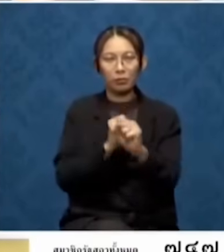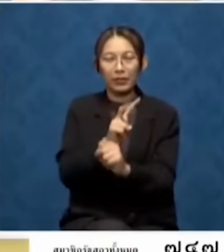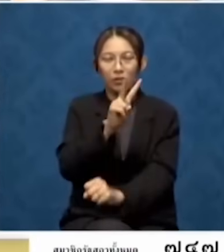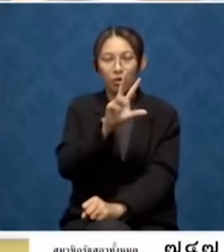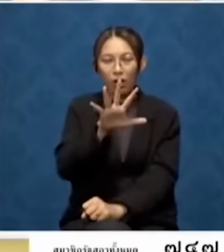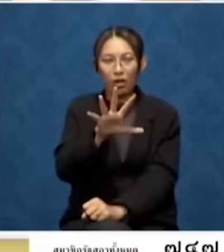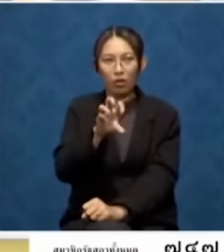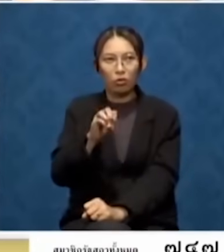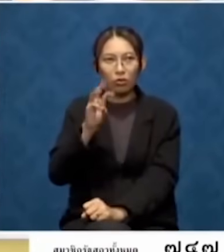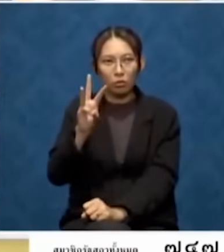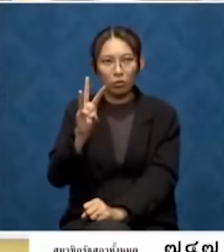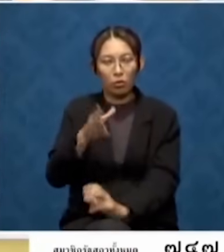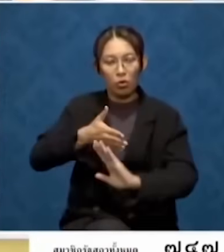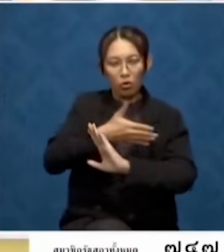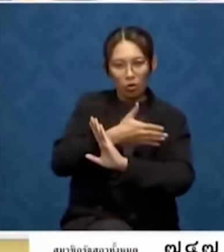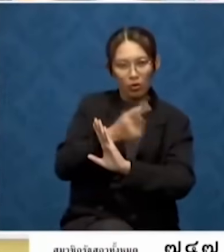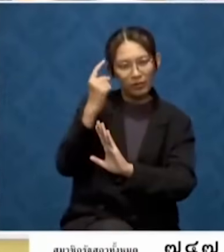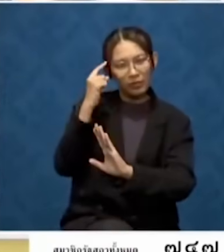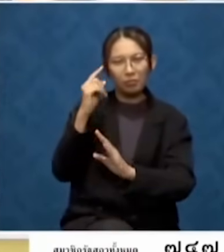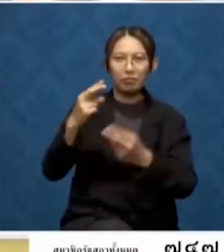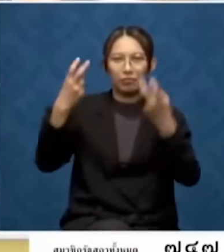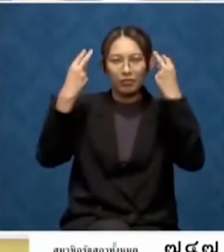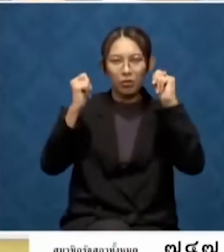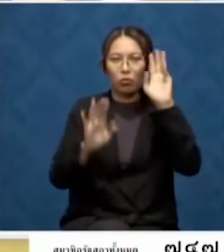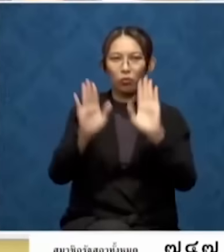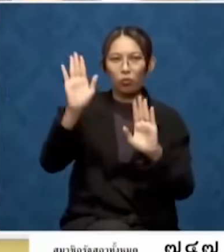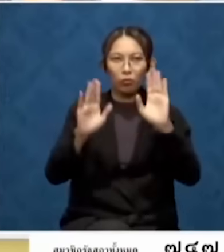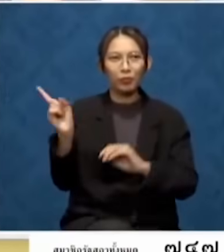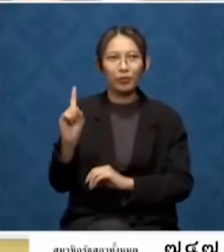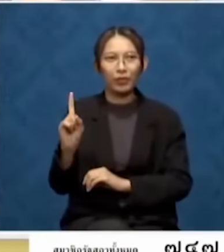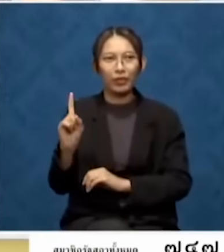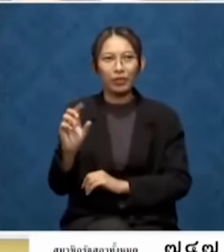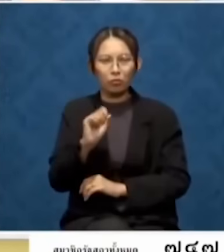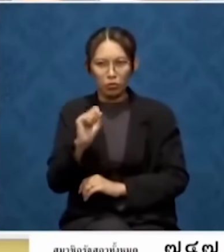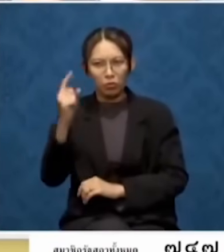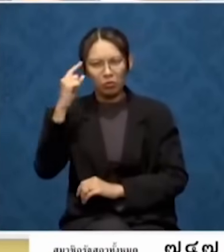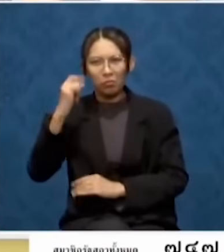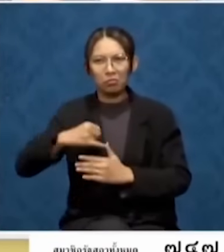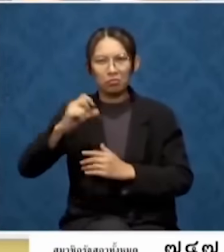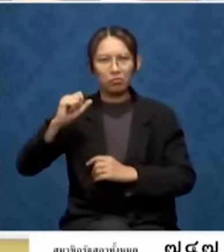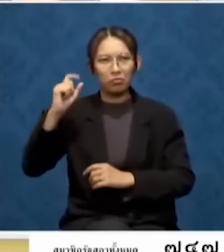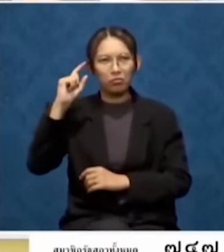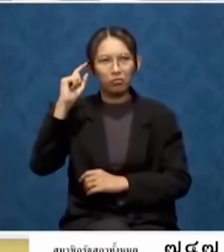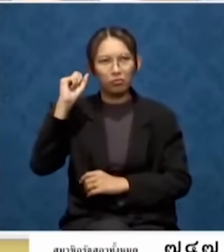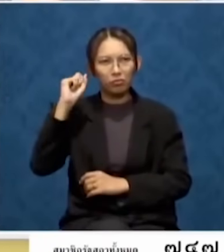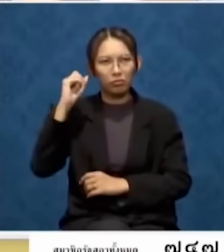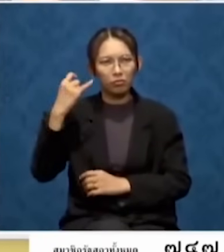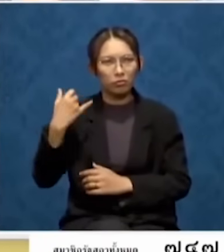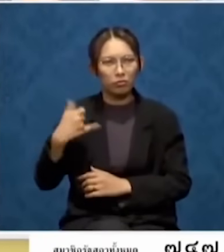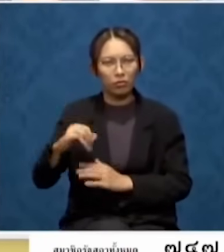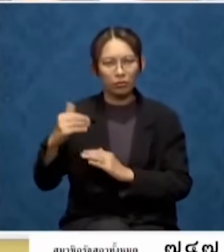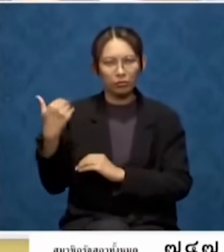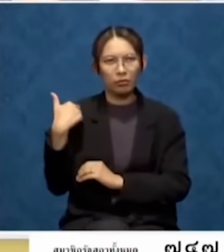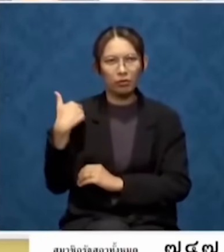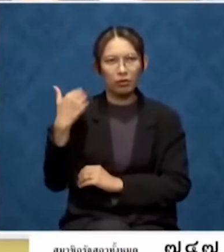2566ก่อนที่จะมีการเลือกนายกรัฐมนตรีเพื่อนสมาชิกผมเข้าใจผิดนะครับถ้าท่านประธานสังเกตผมไม่เคยใช้ว่